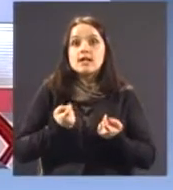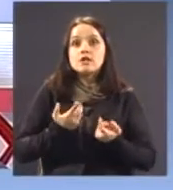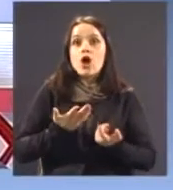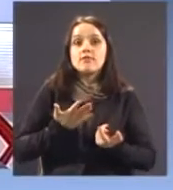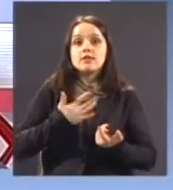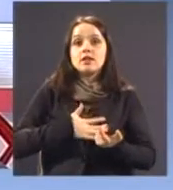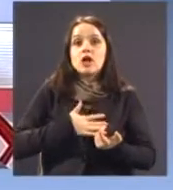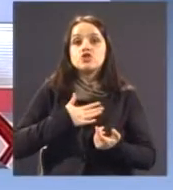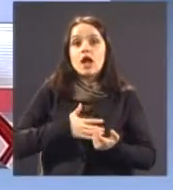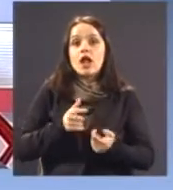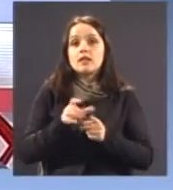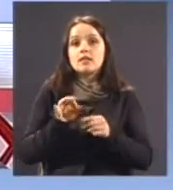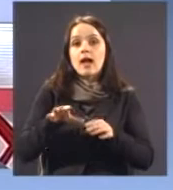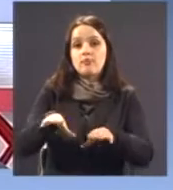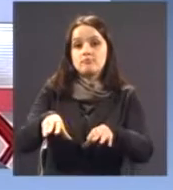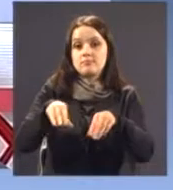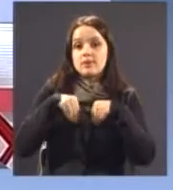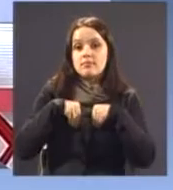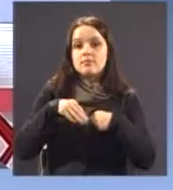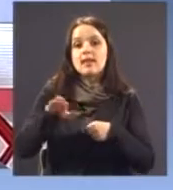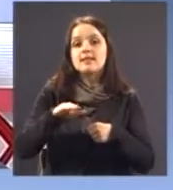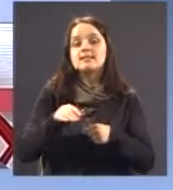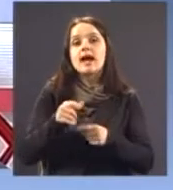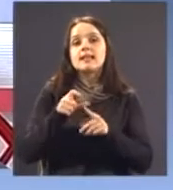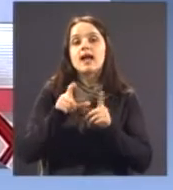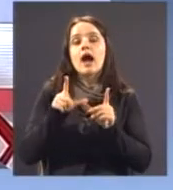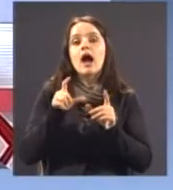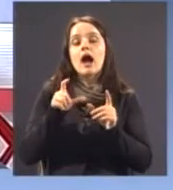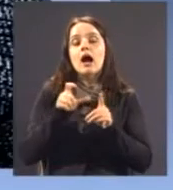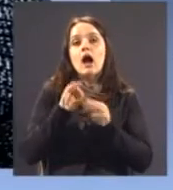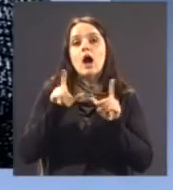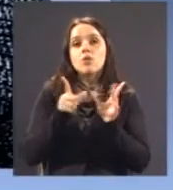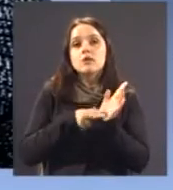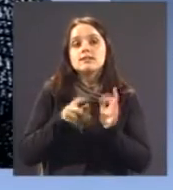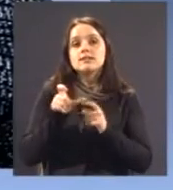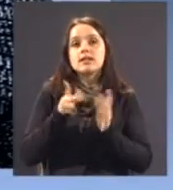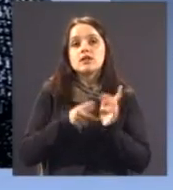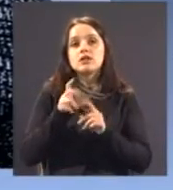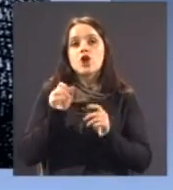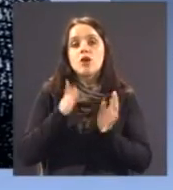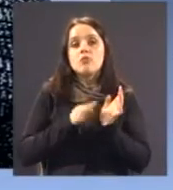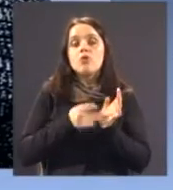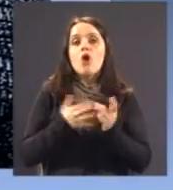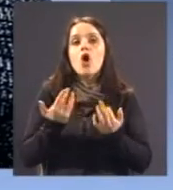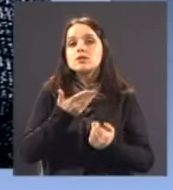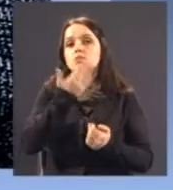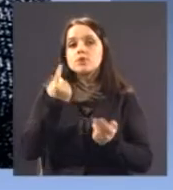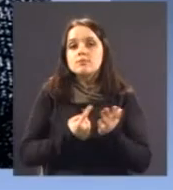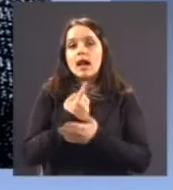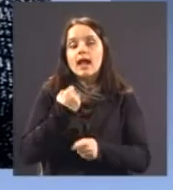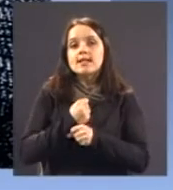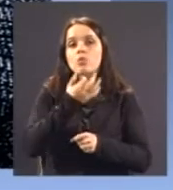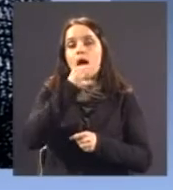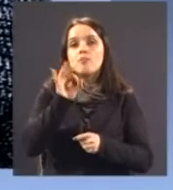sindromom i evo, koliko sam uspjela, radila u najboljoj namjeri, vrlo,